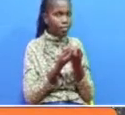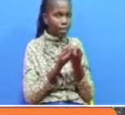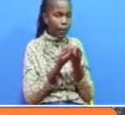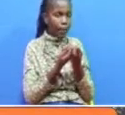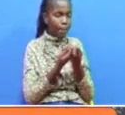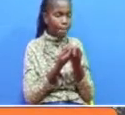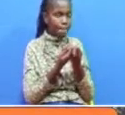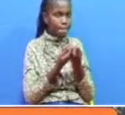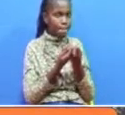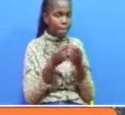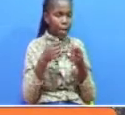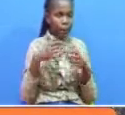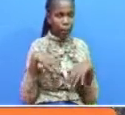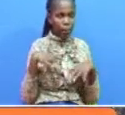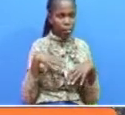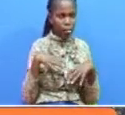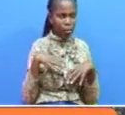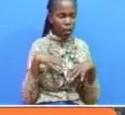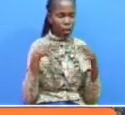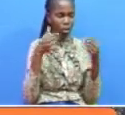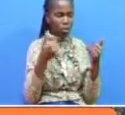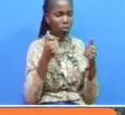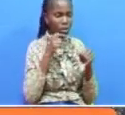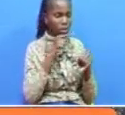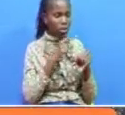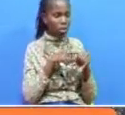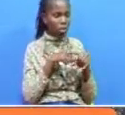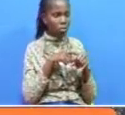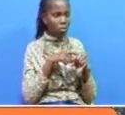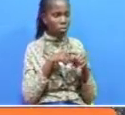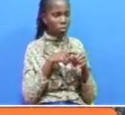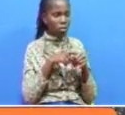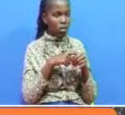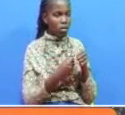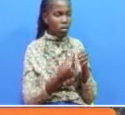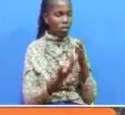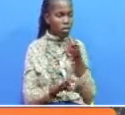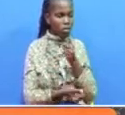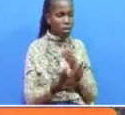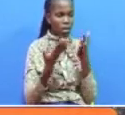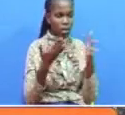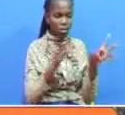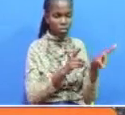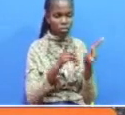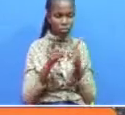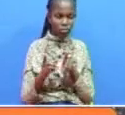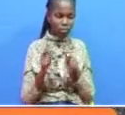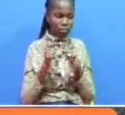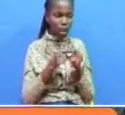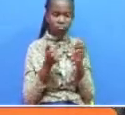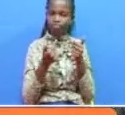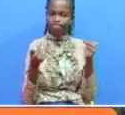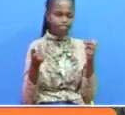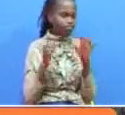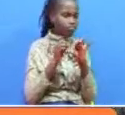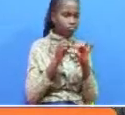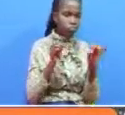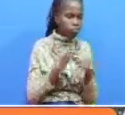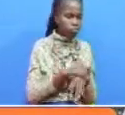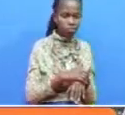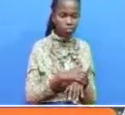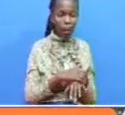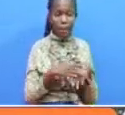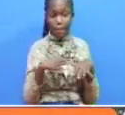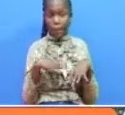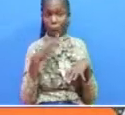ngi ando saao ni saao wa mundo kuelesia kilo kwikando ti saao wa mundo kuingia ni siando mokite.